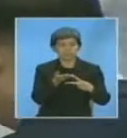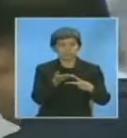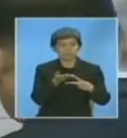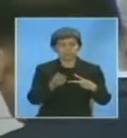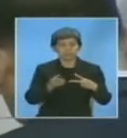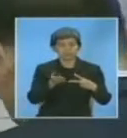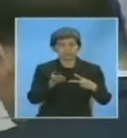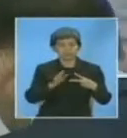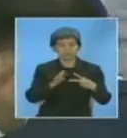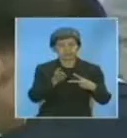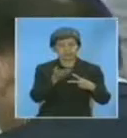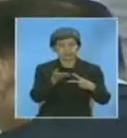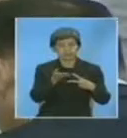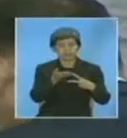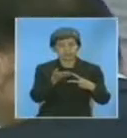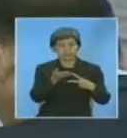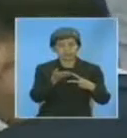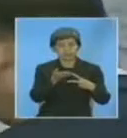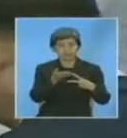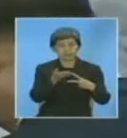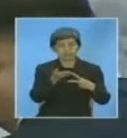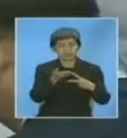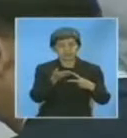จงรัก